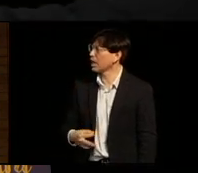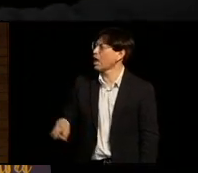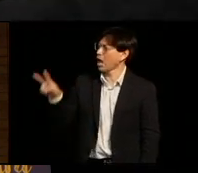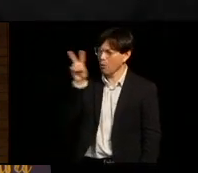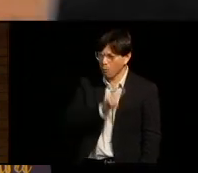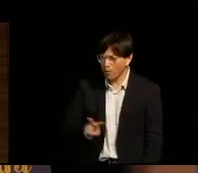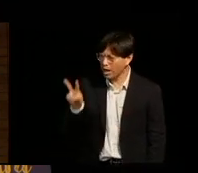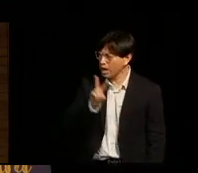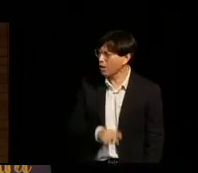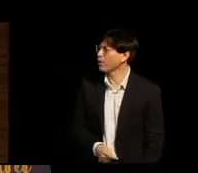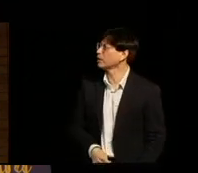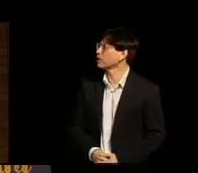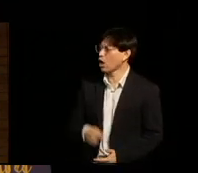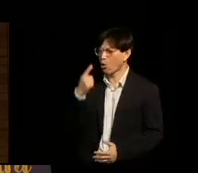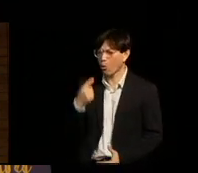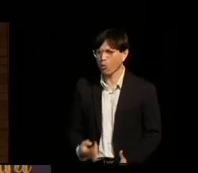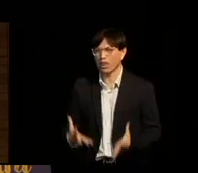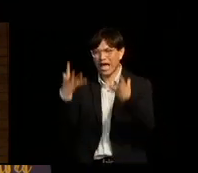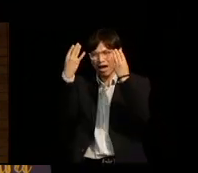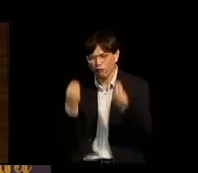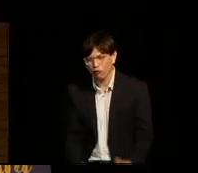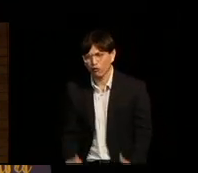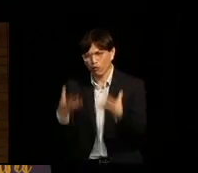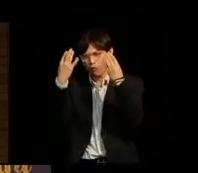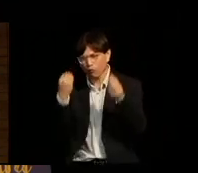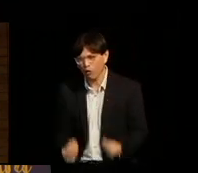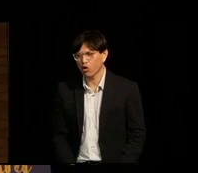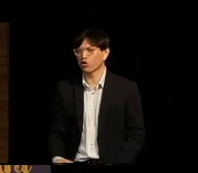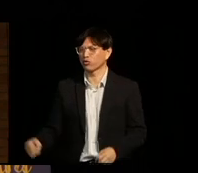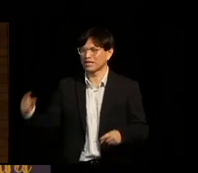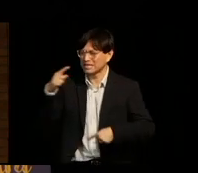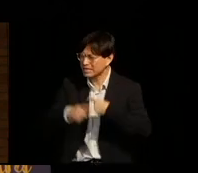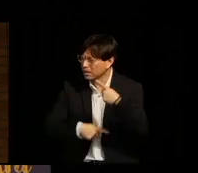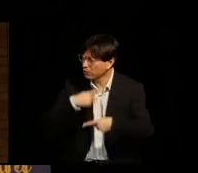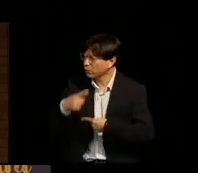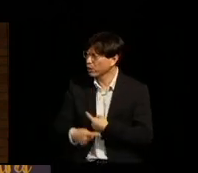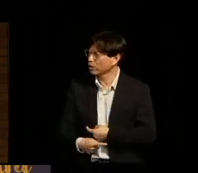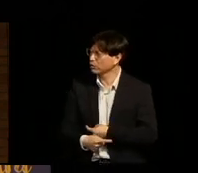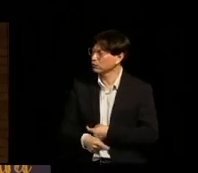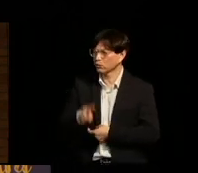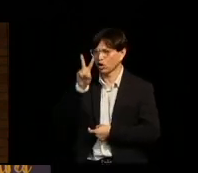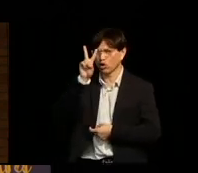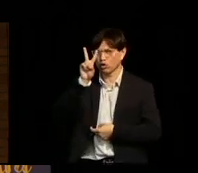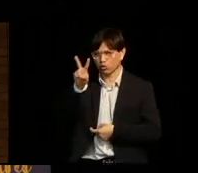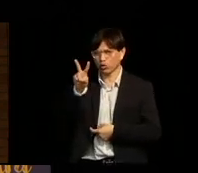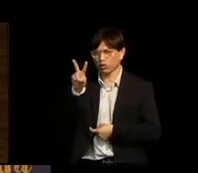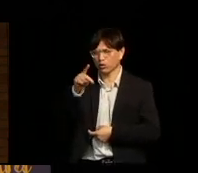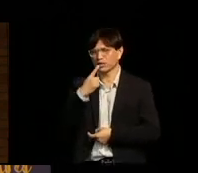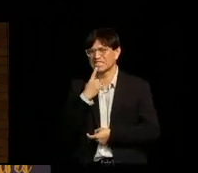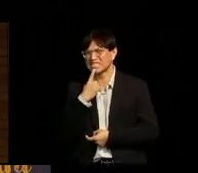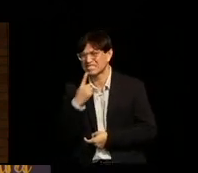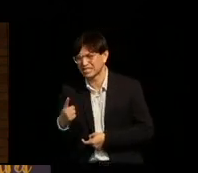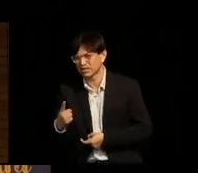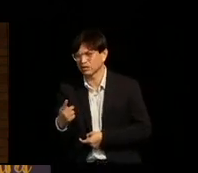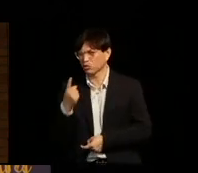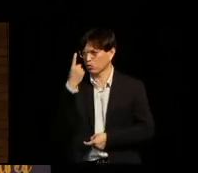una una grande energia una grande fonte di cambiamento ma oggi due cose Volevo soltanto dirvi